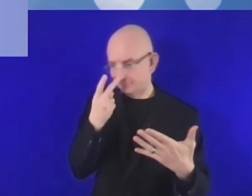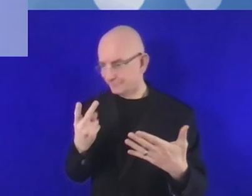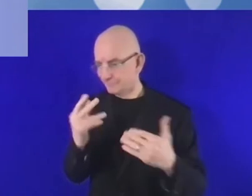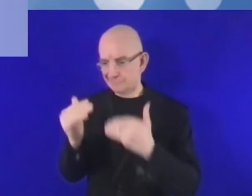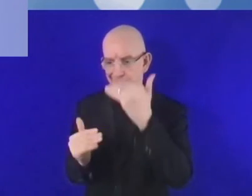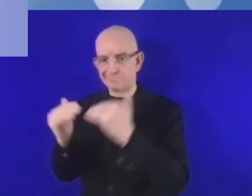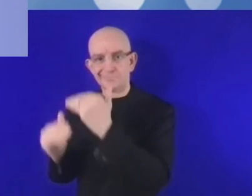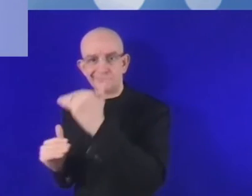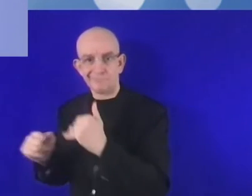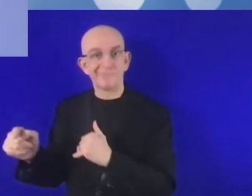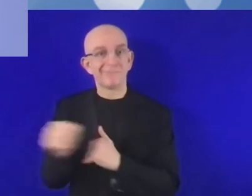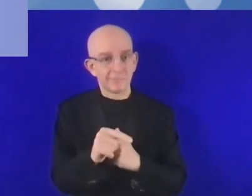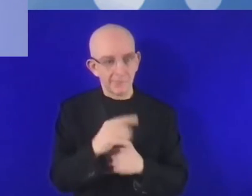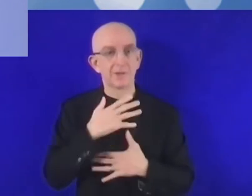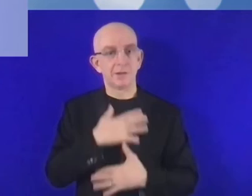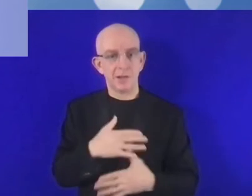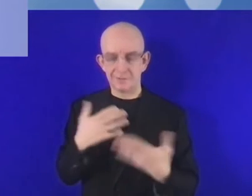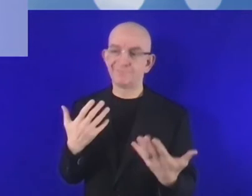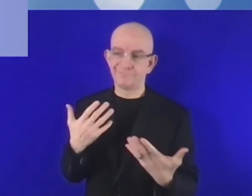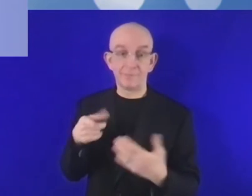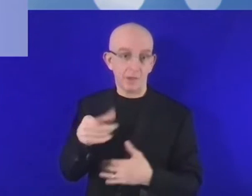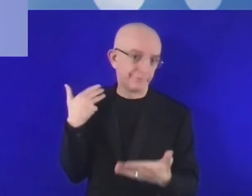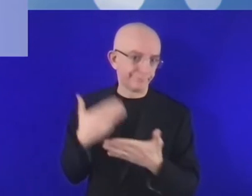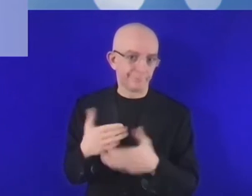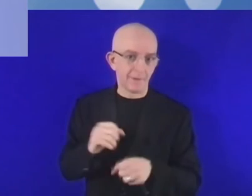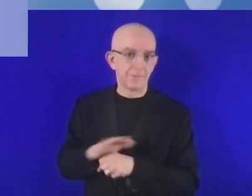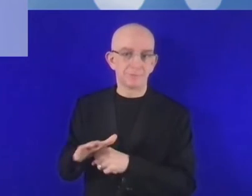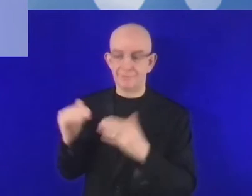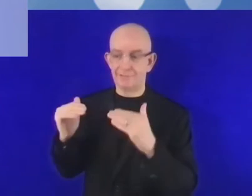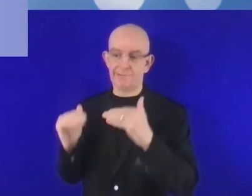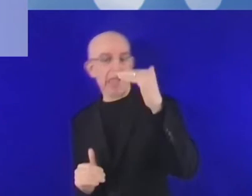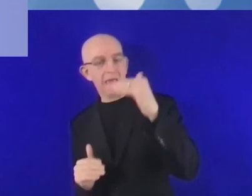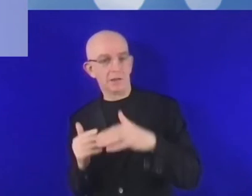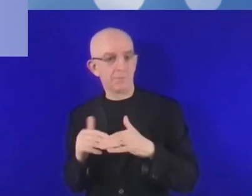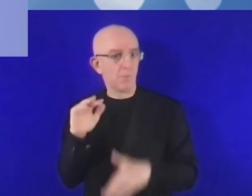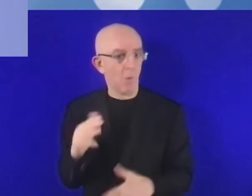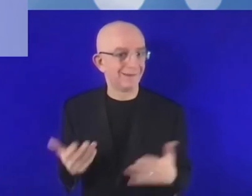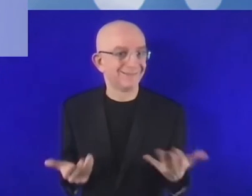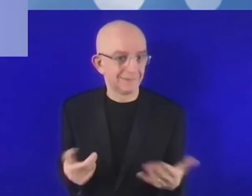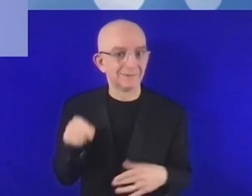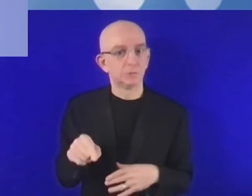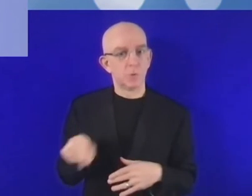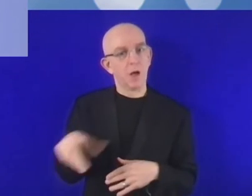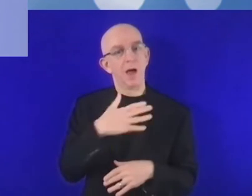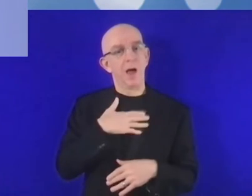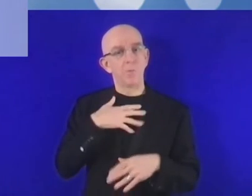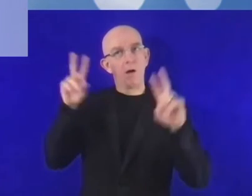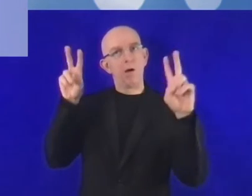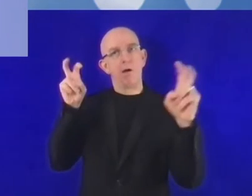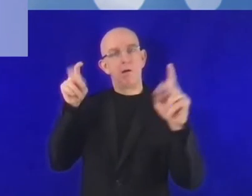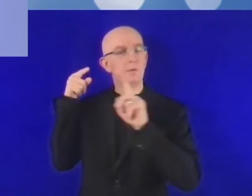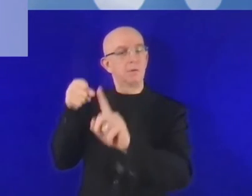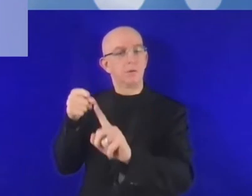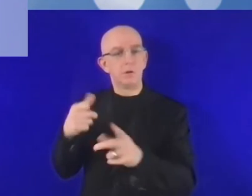этим разрывом в области средств финансирования. Этот разрыв еще углубился во время